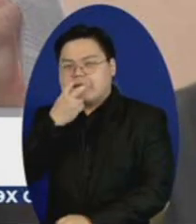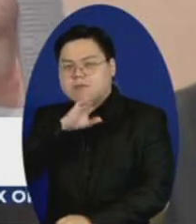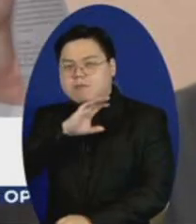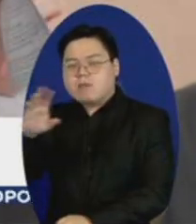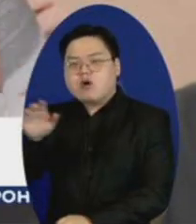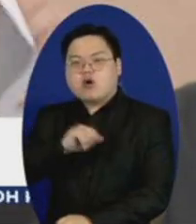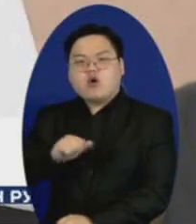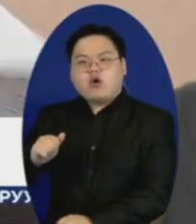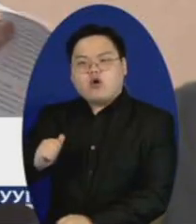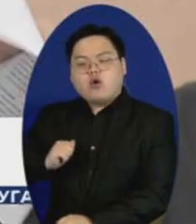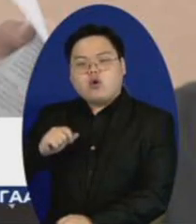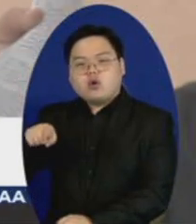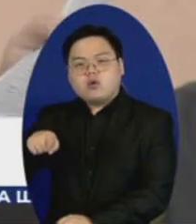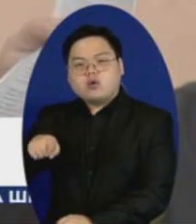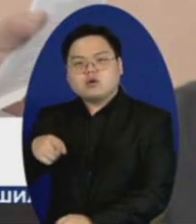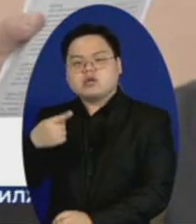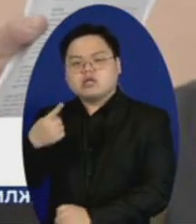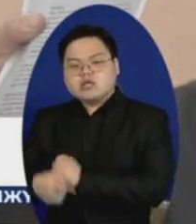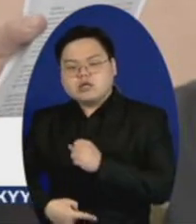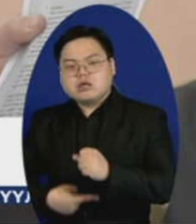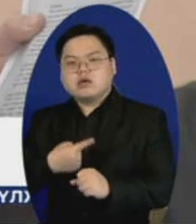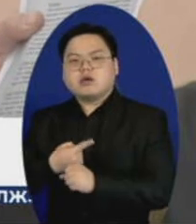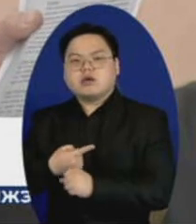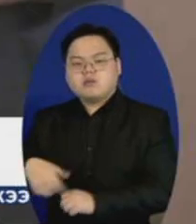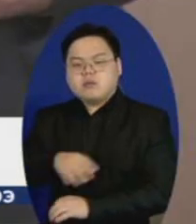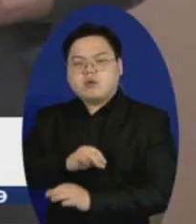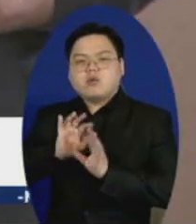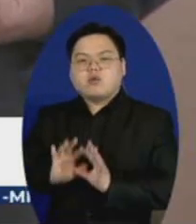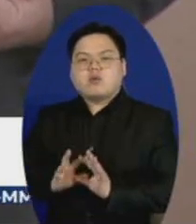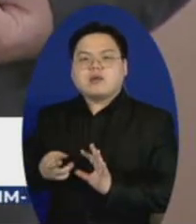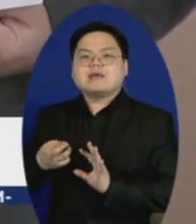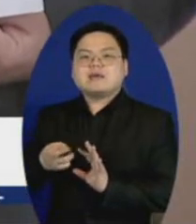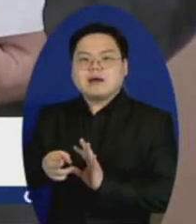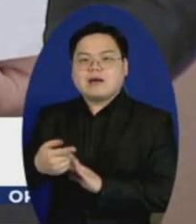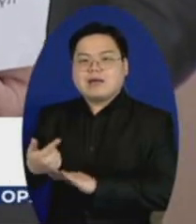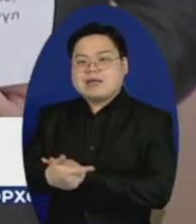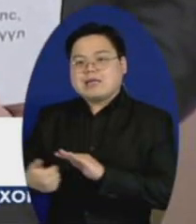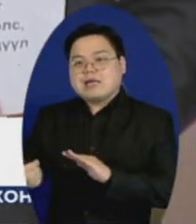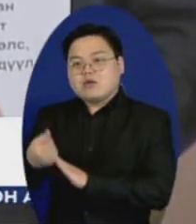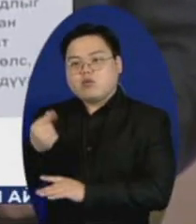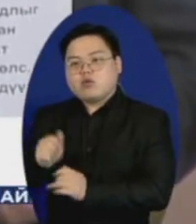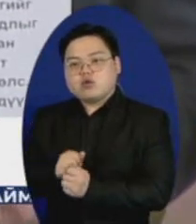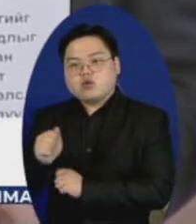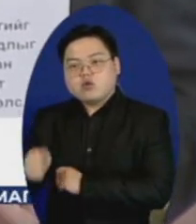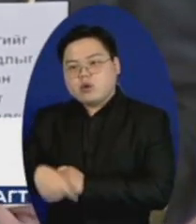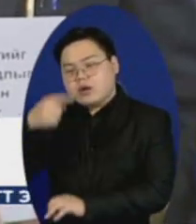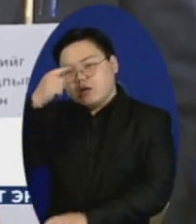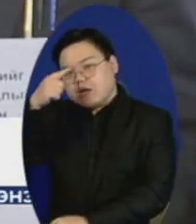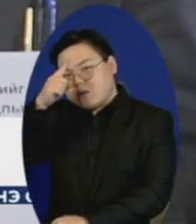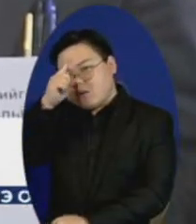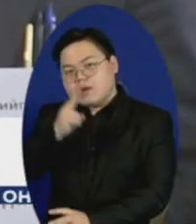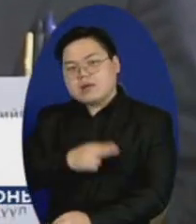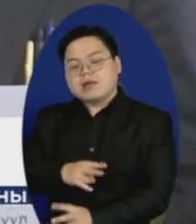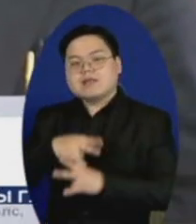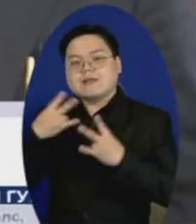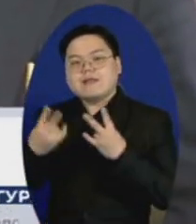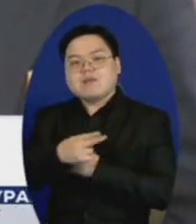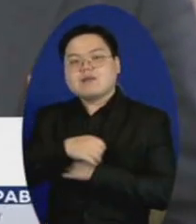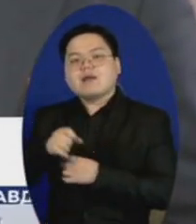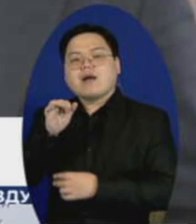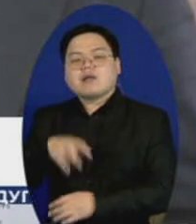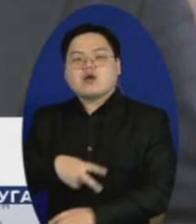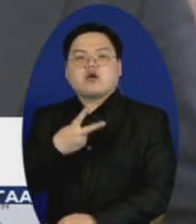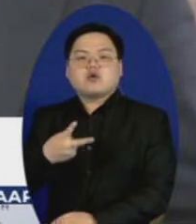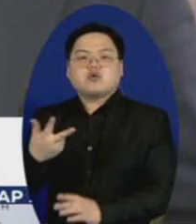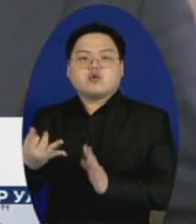ямар шалтгаанаар ингэж бараг жил болгоцсон юм бэ те? Татвар төлөгчдийн мөнгө болох эрүүл мэнд нийгмийн даатгалын нийт 237